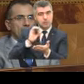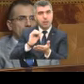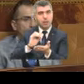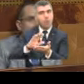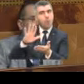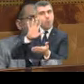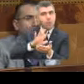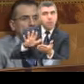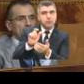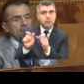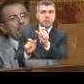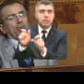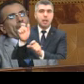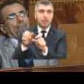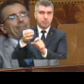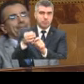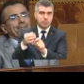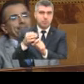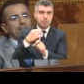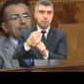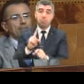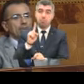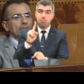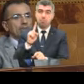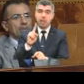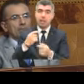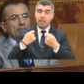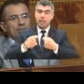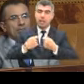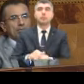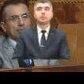لاطمئنان الساكنة. ولكن سيد الرئيس، ألا ترون بأن